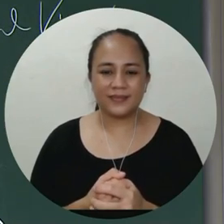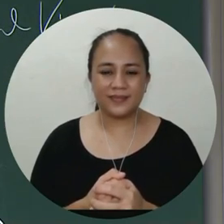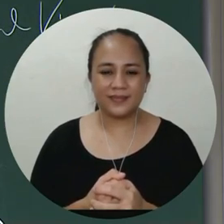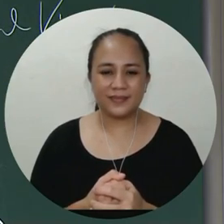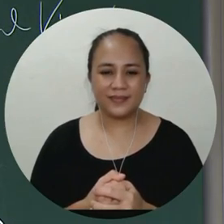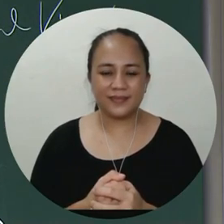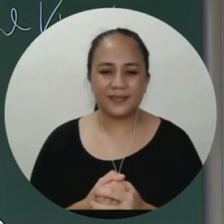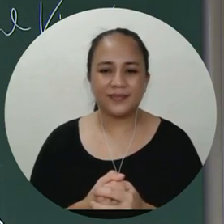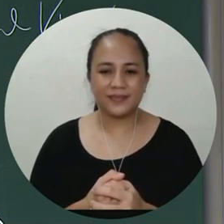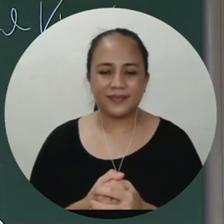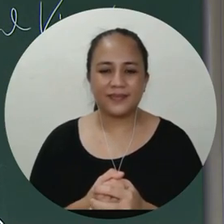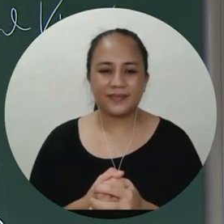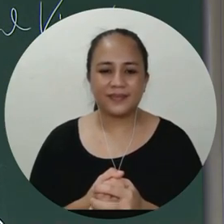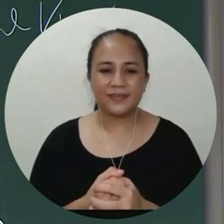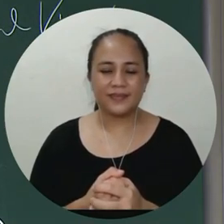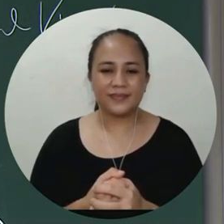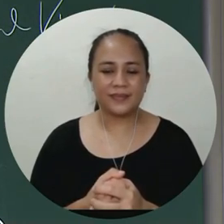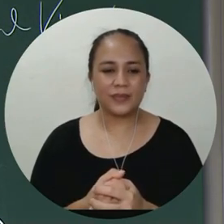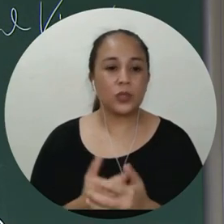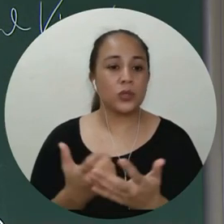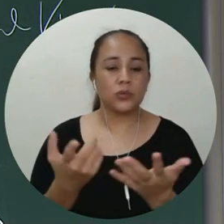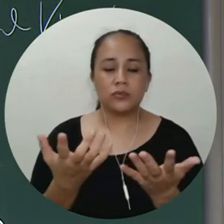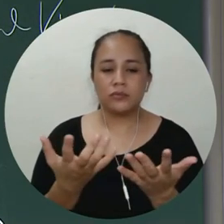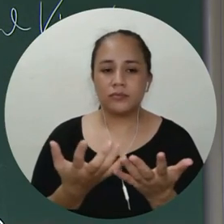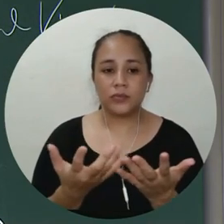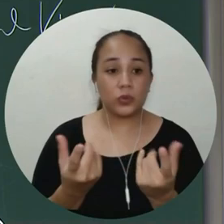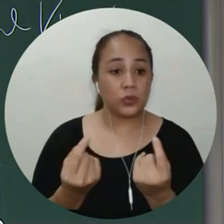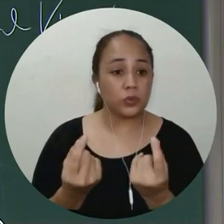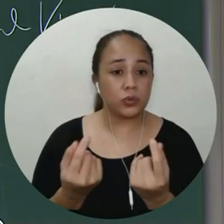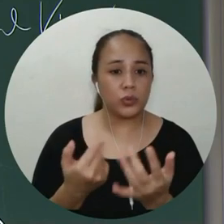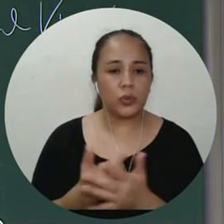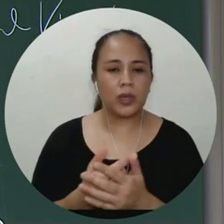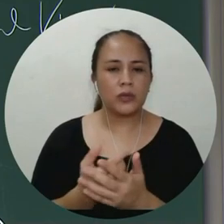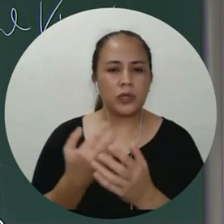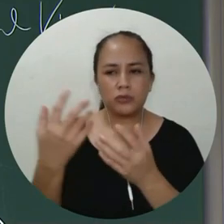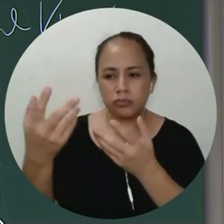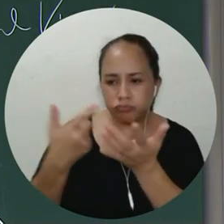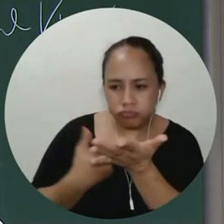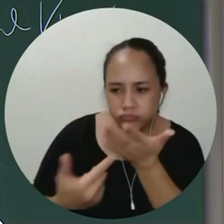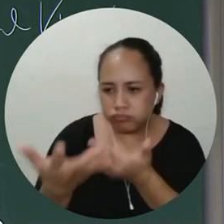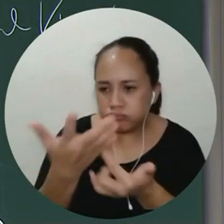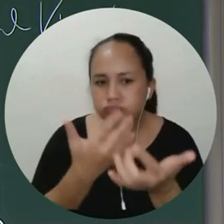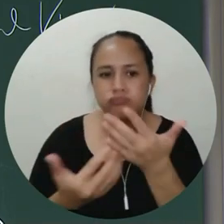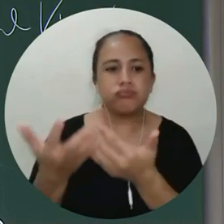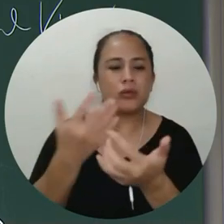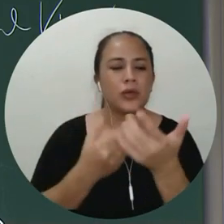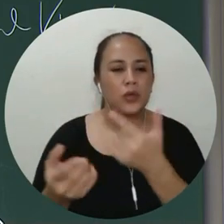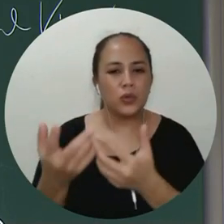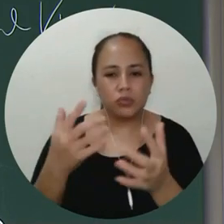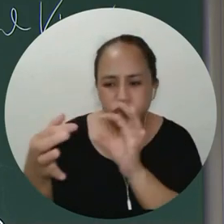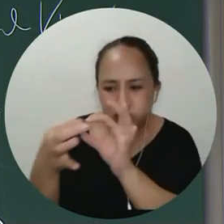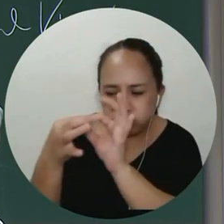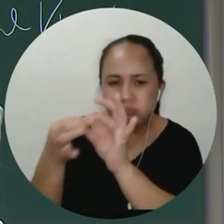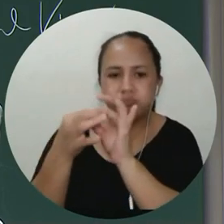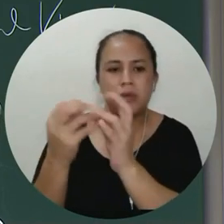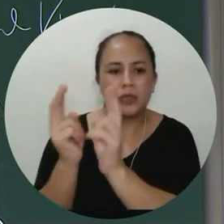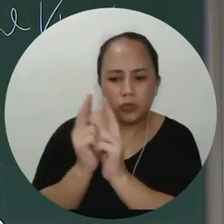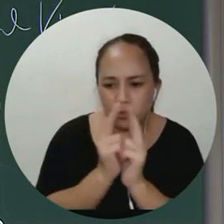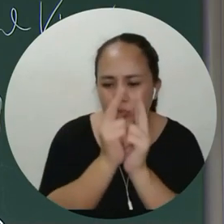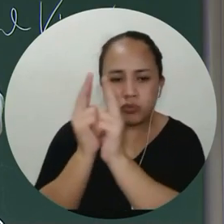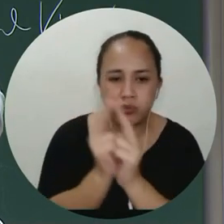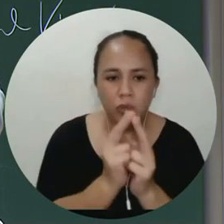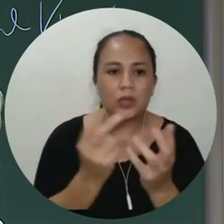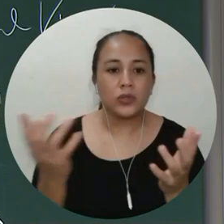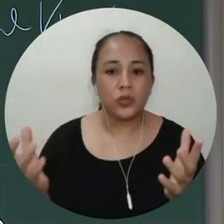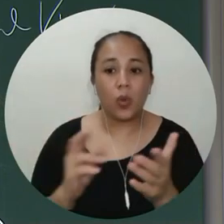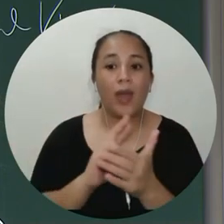멋진 결과물을 만들어내는 거. So you resonate with each other, you connect with each other, you unite with one another, and then you bring out